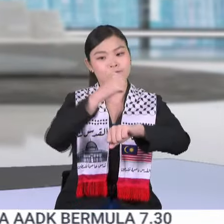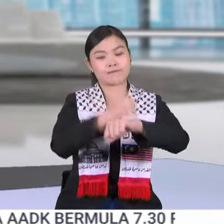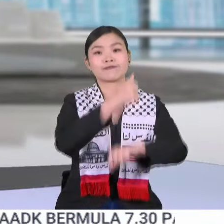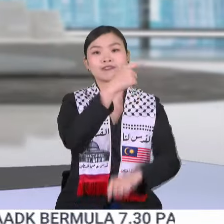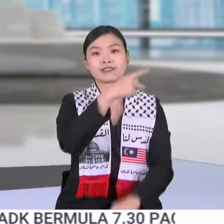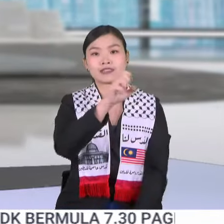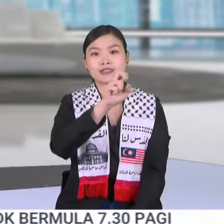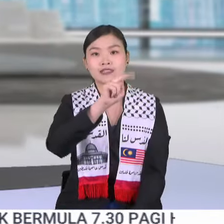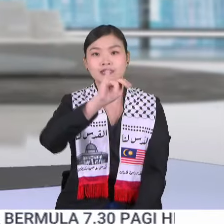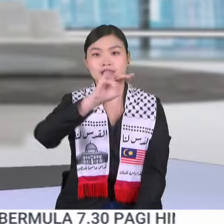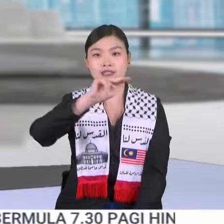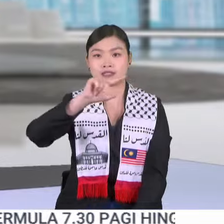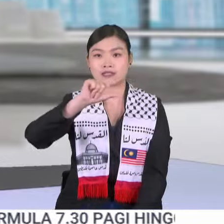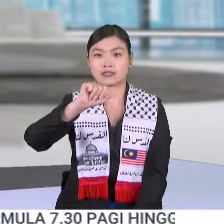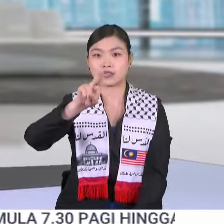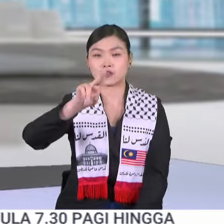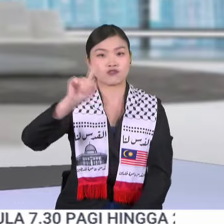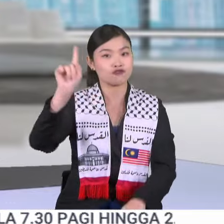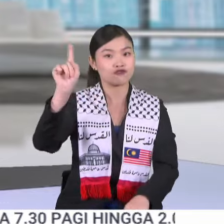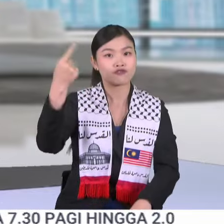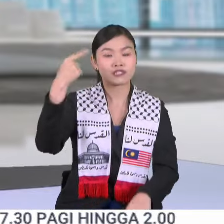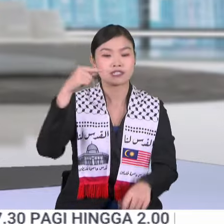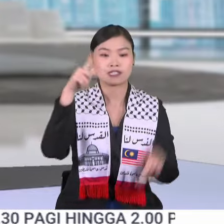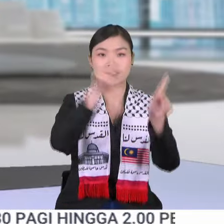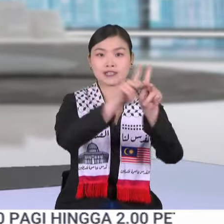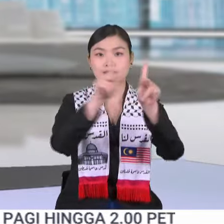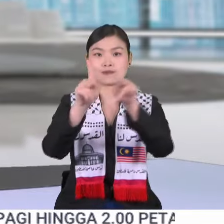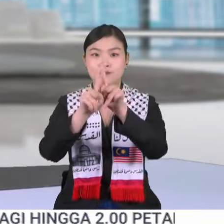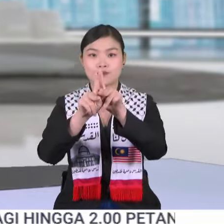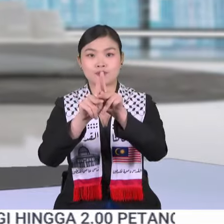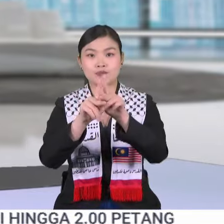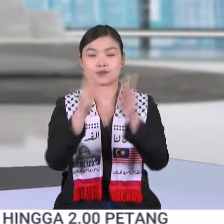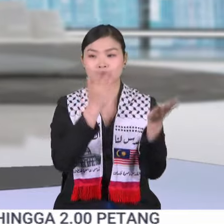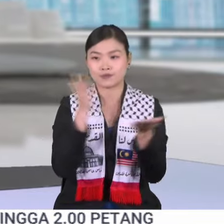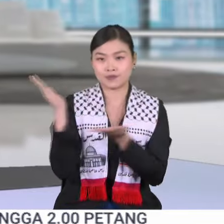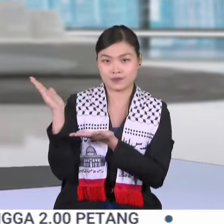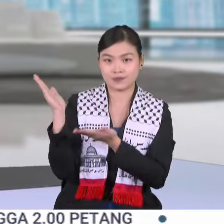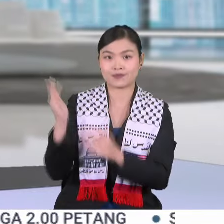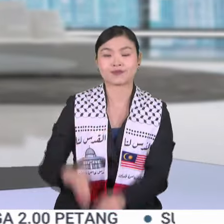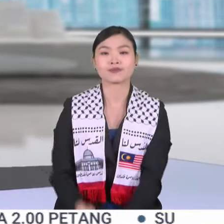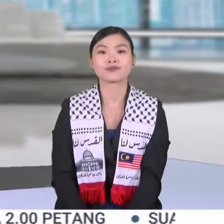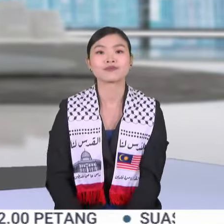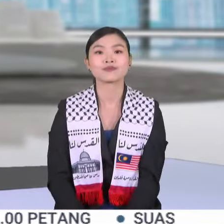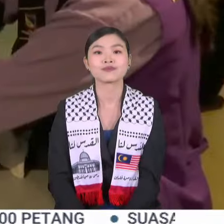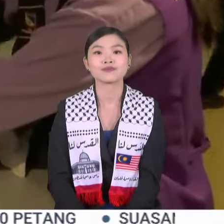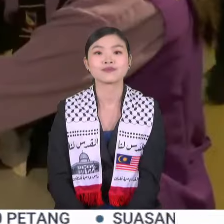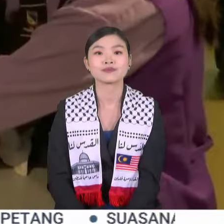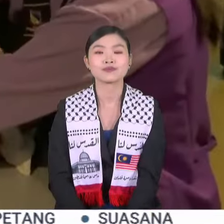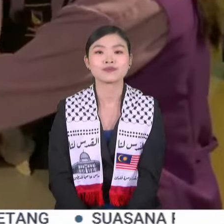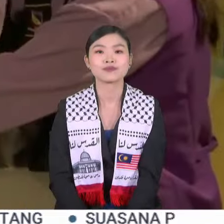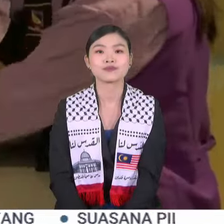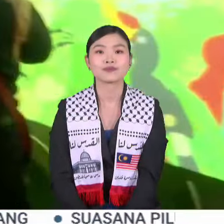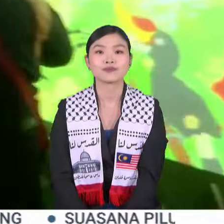Keningau yang pertama seumpamanya di kawasan luar bandar. Laporan Duli Simon.